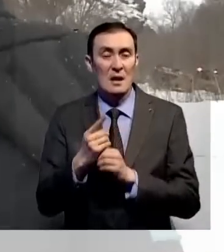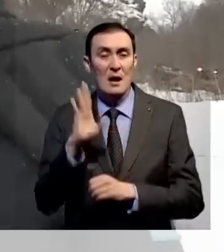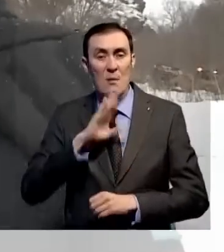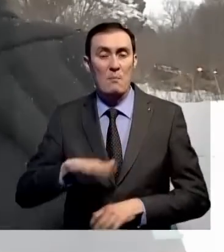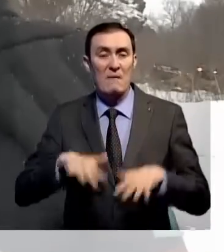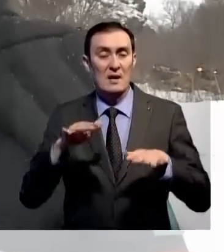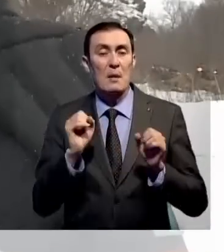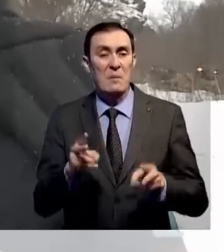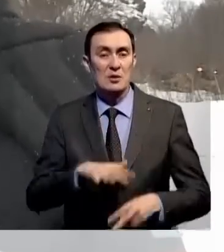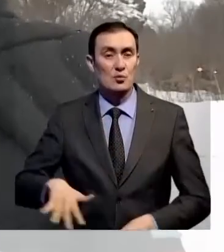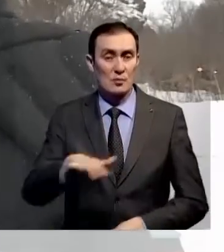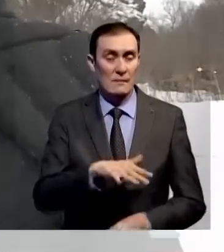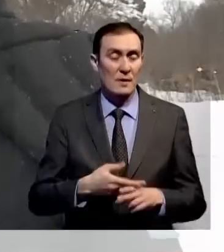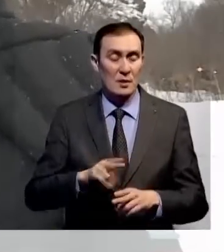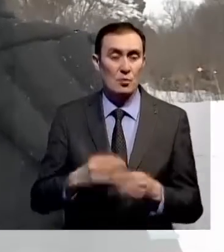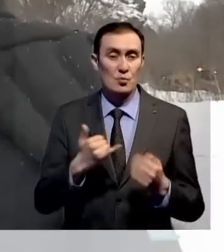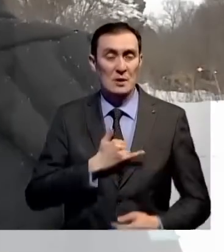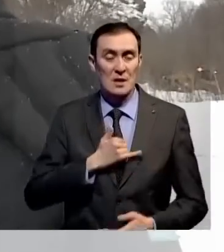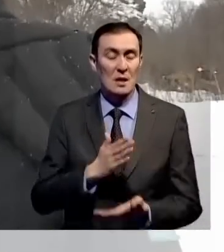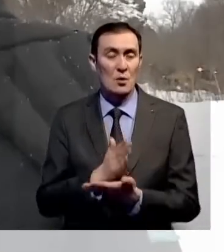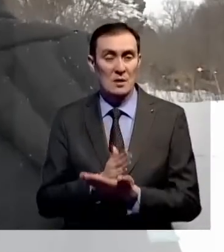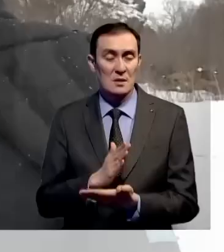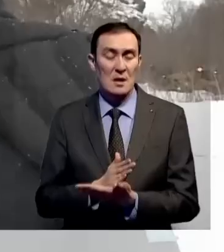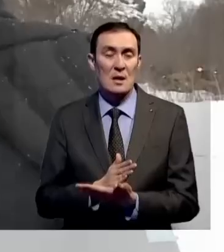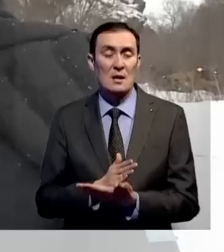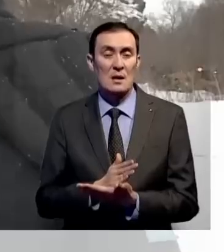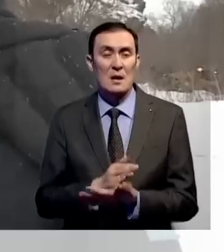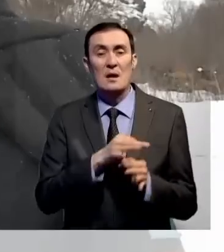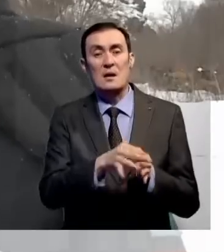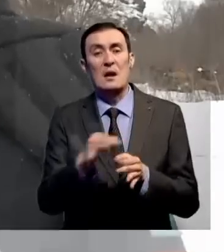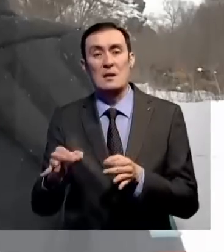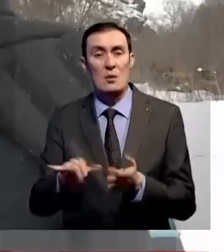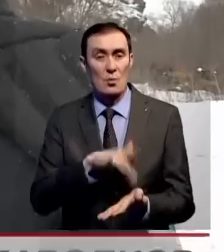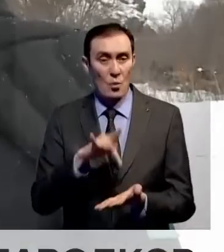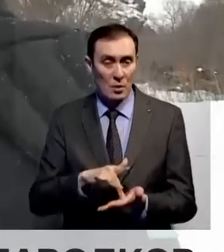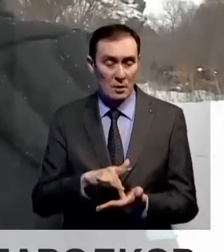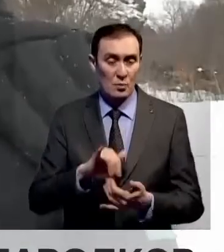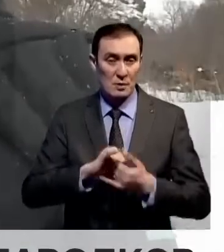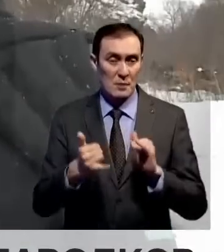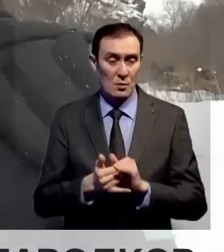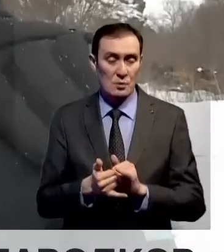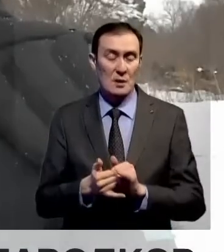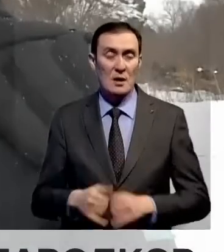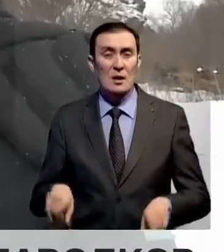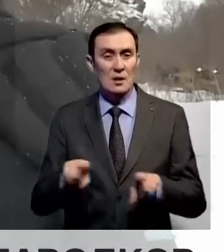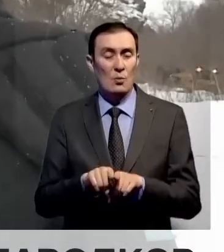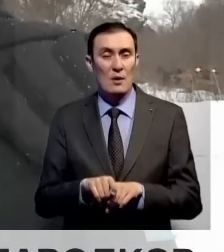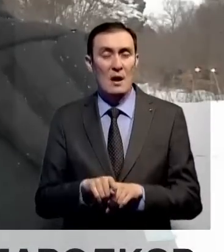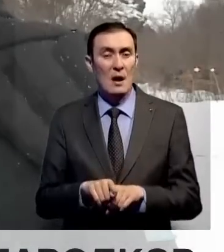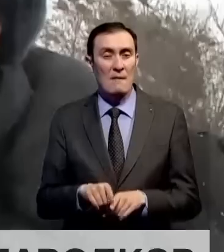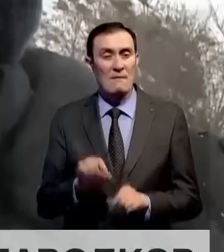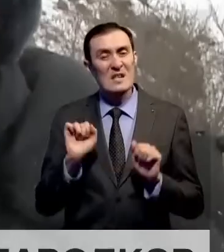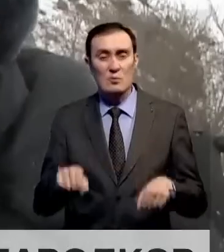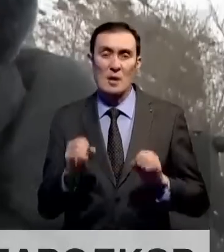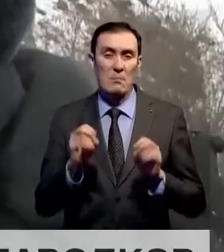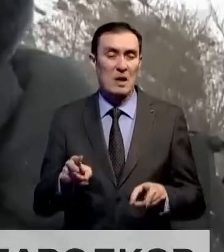поводкоопасных участков. Эти участки у нас находятся в основном на окраинах города. Самый такой потенциально опасный